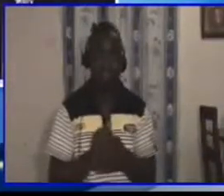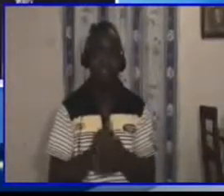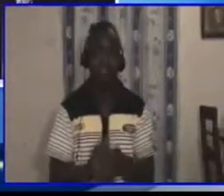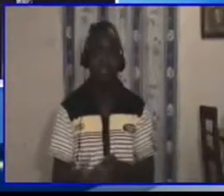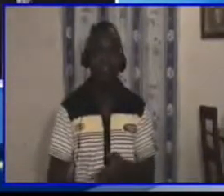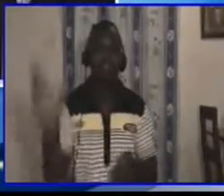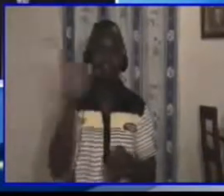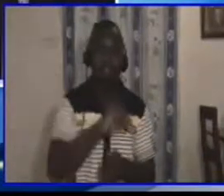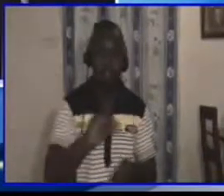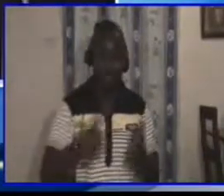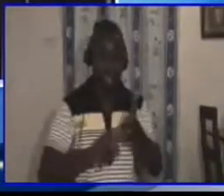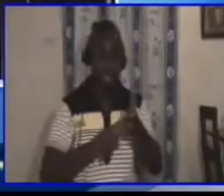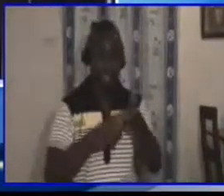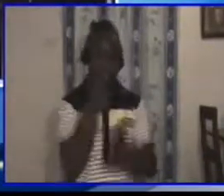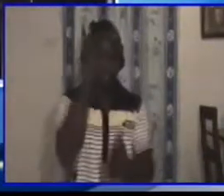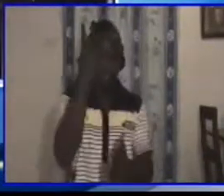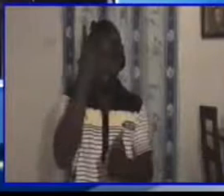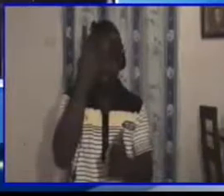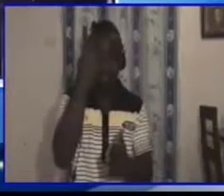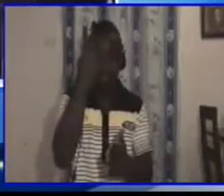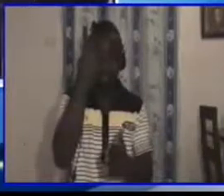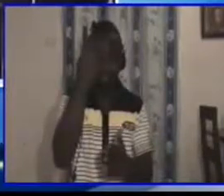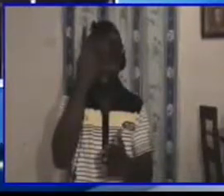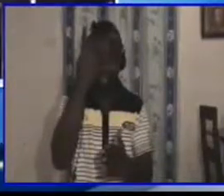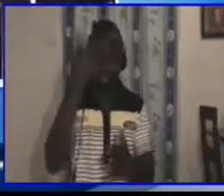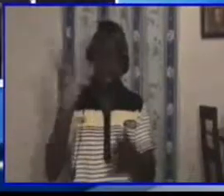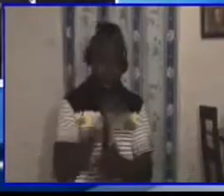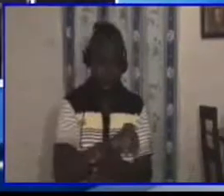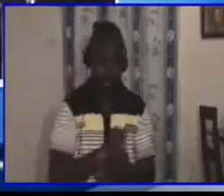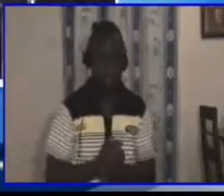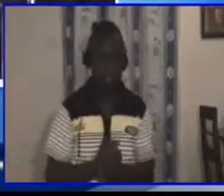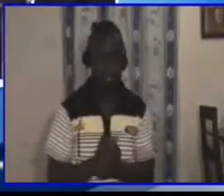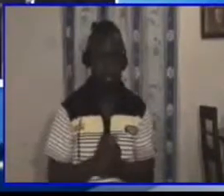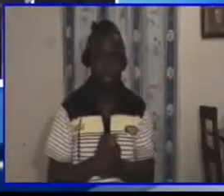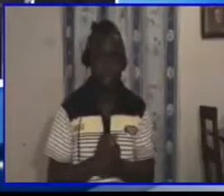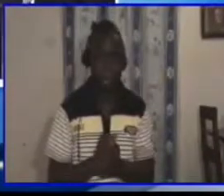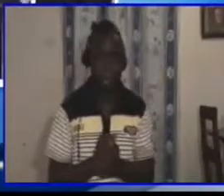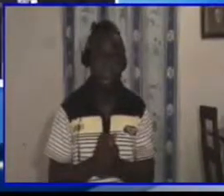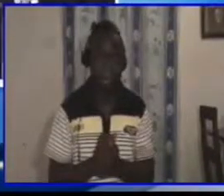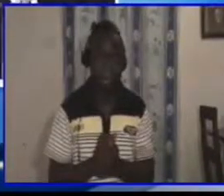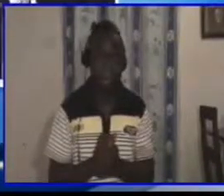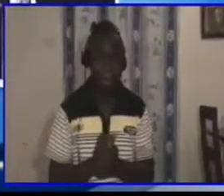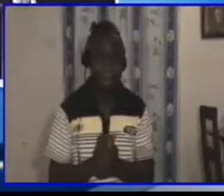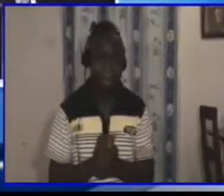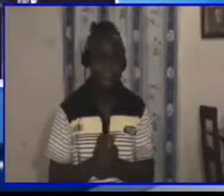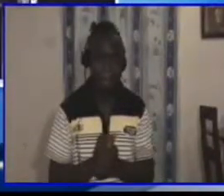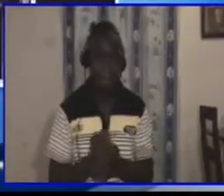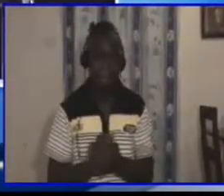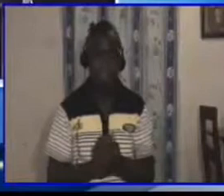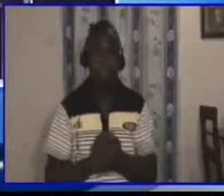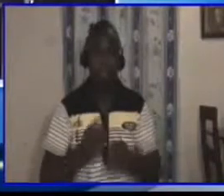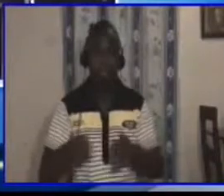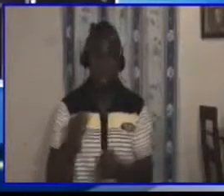saremo salvati dall ira per mezzo di lui non soltanto